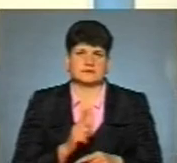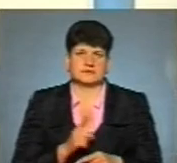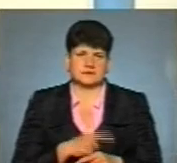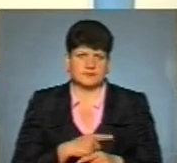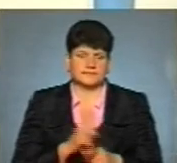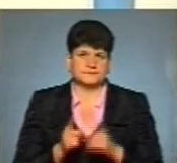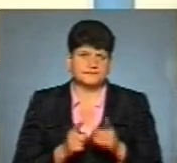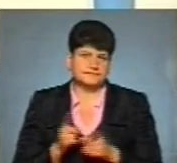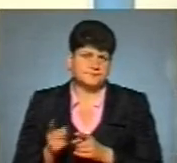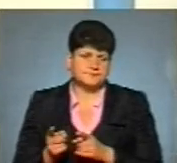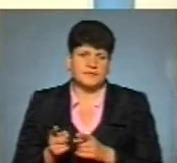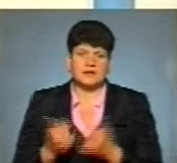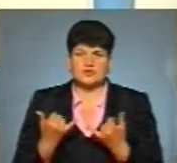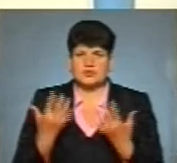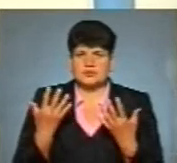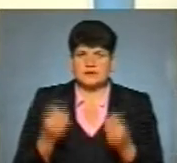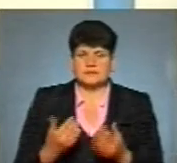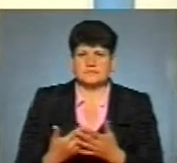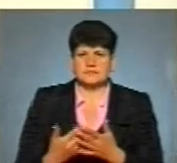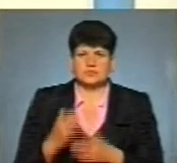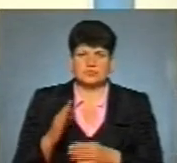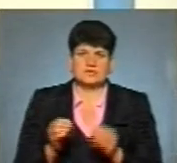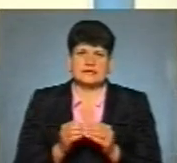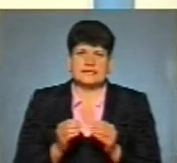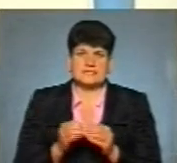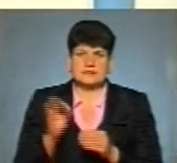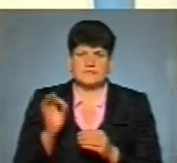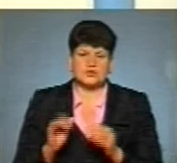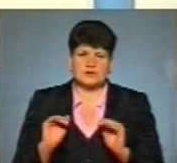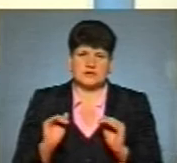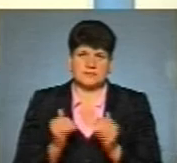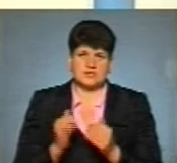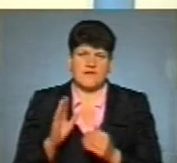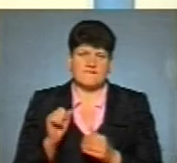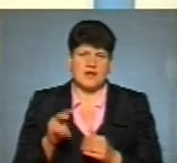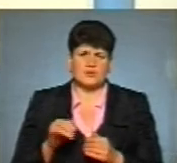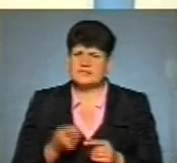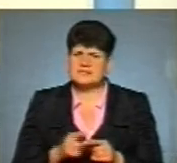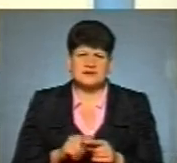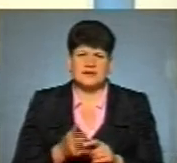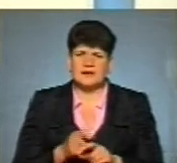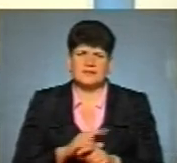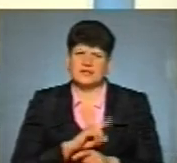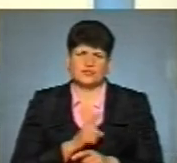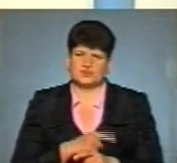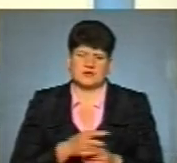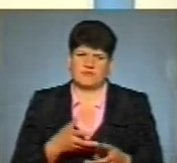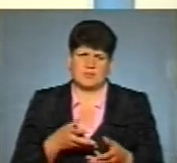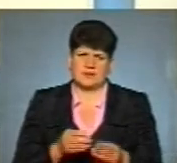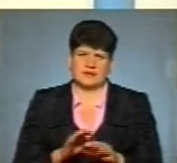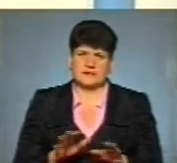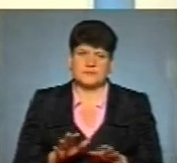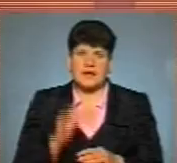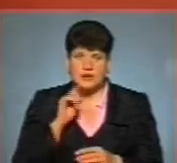на сьогоднішній день оцінюється в межах 10% зменшення валу. Це не суттєво так вплине.